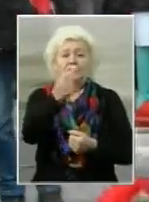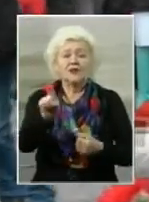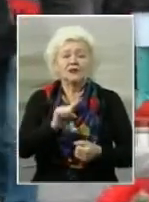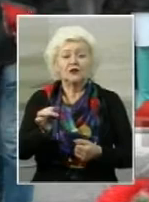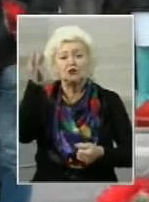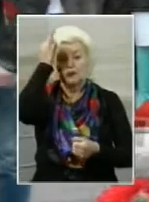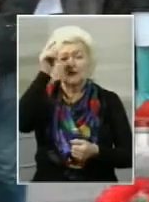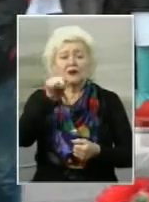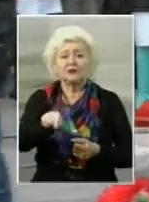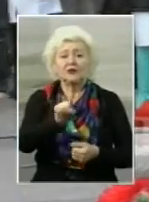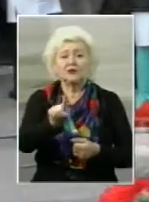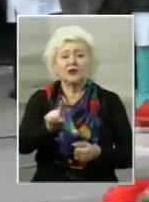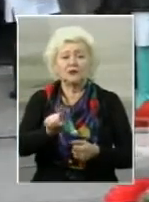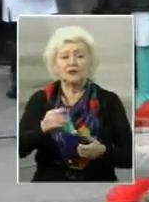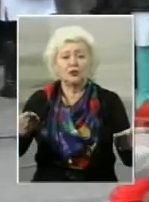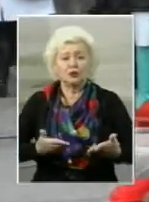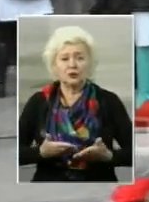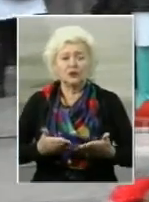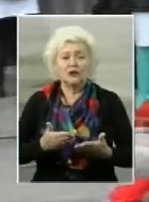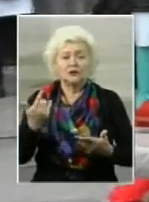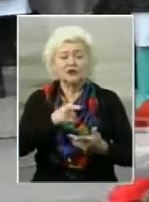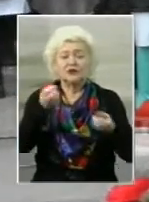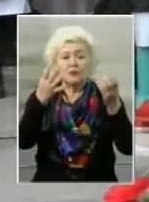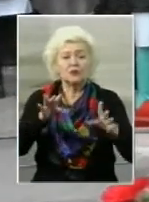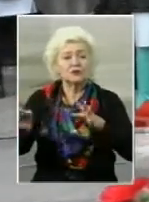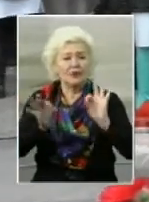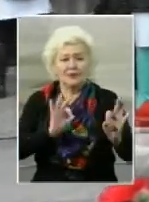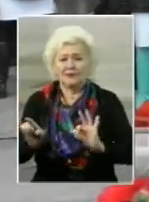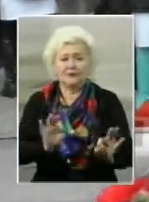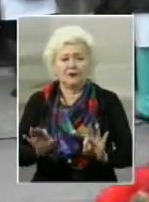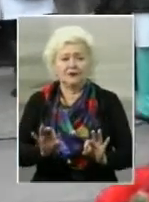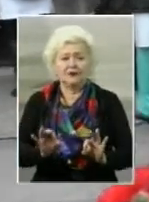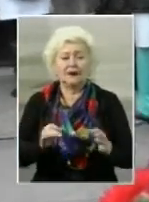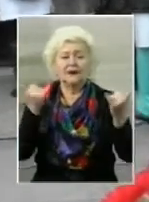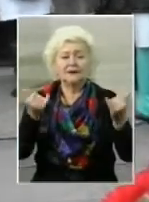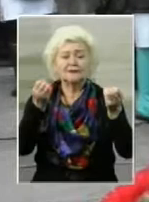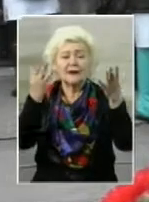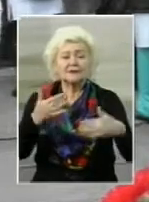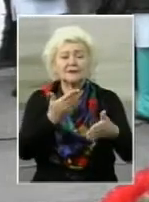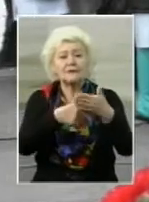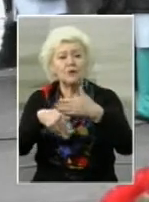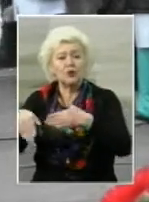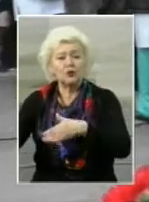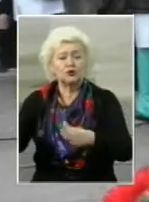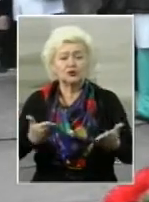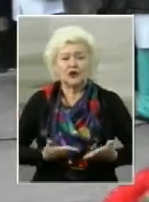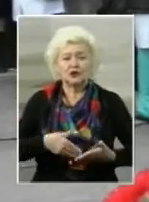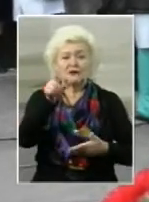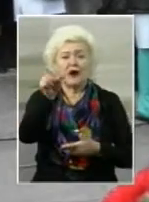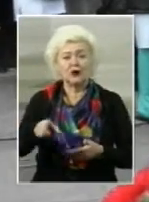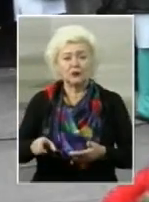думку, те, що життя воно просто несправедливе. Зараз не просто пішла з життя